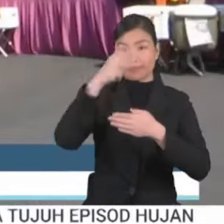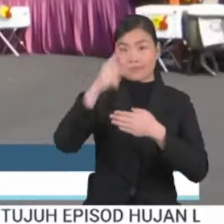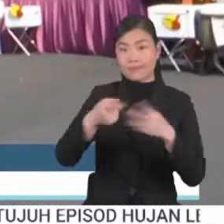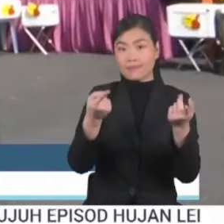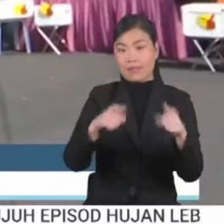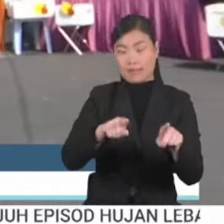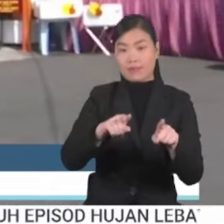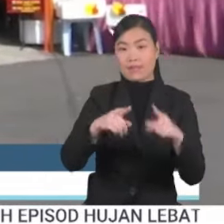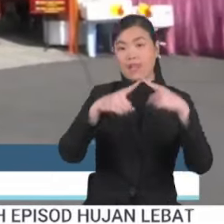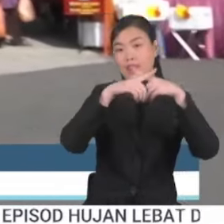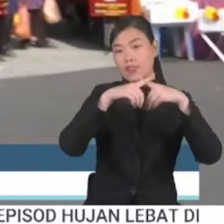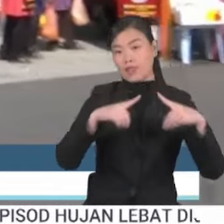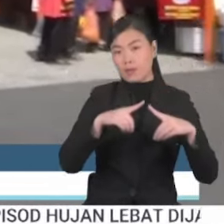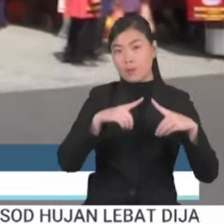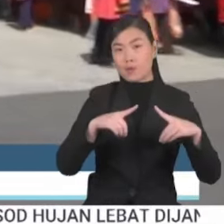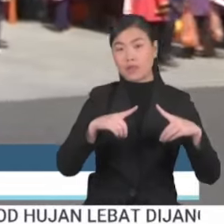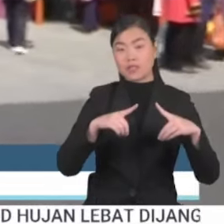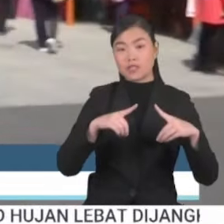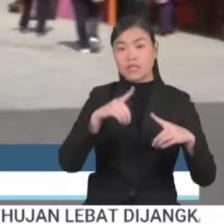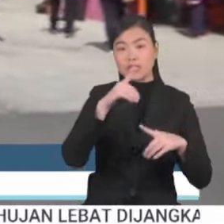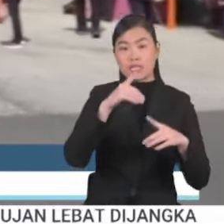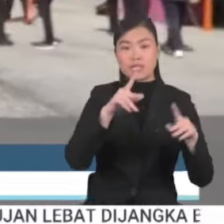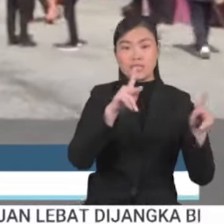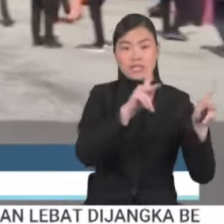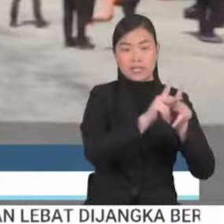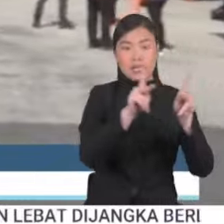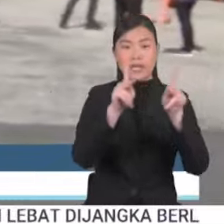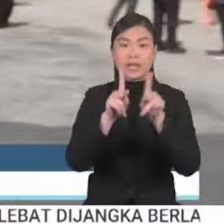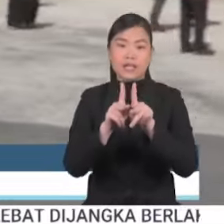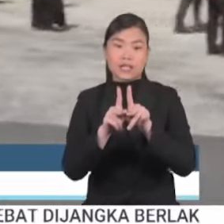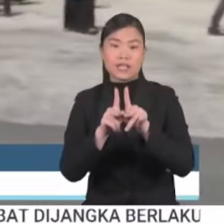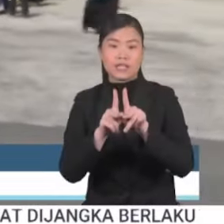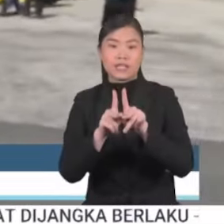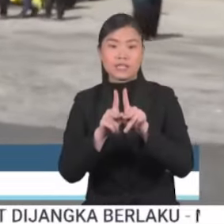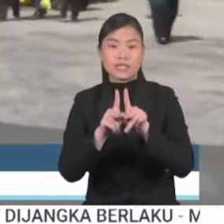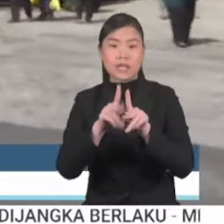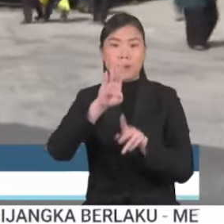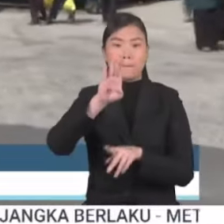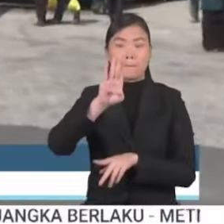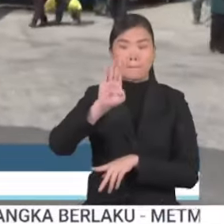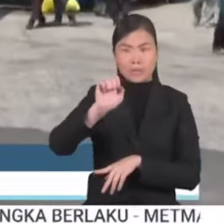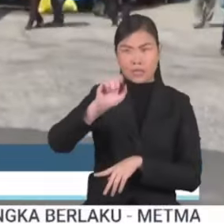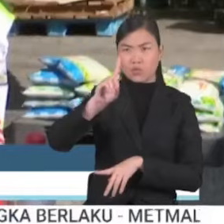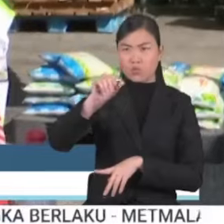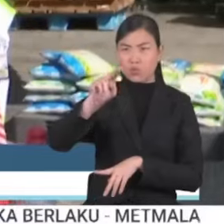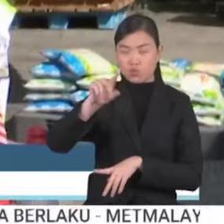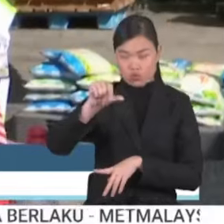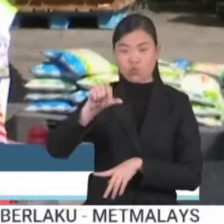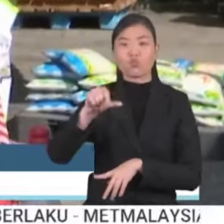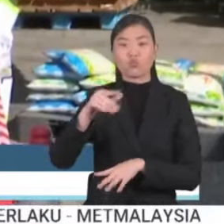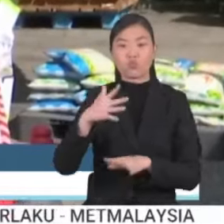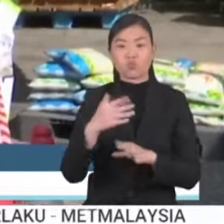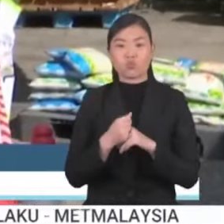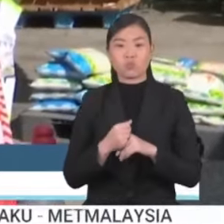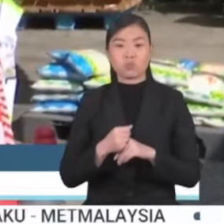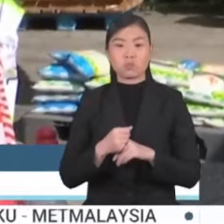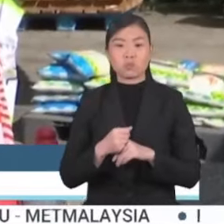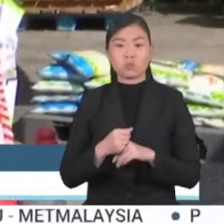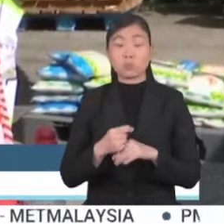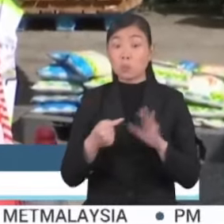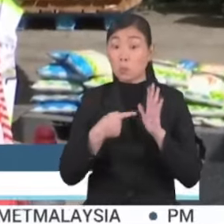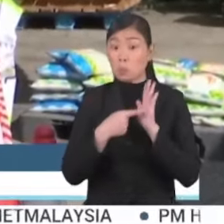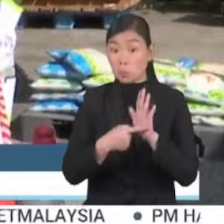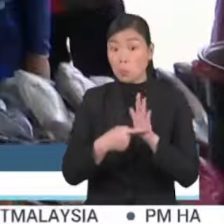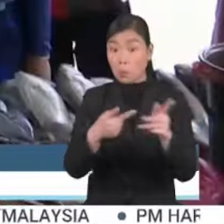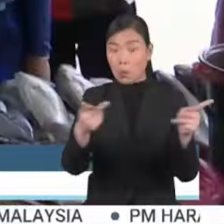Program yang berlangsung di perkarangan Dewan Desa Kedah Singkir Badung terima sambutan menggalakkan. Buktinya, lokasi